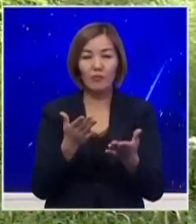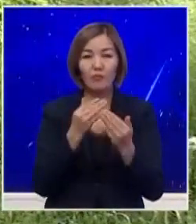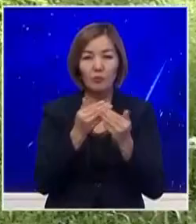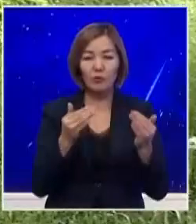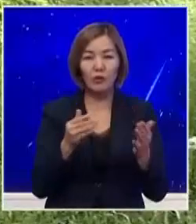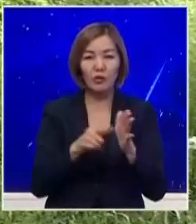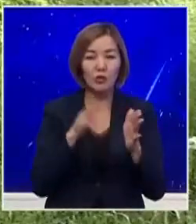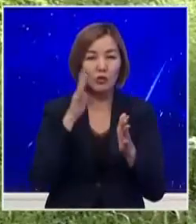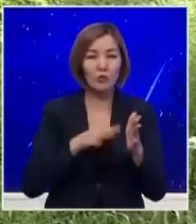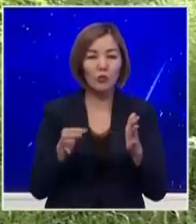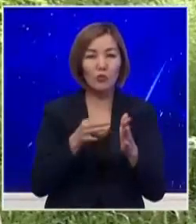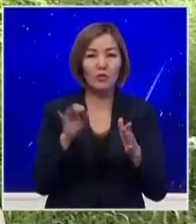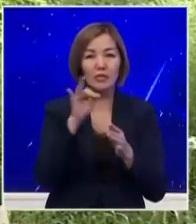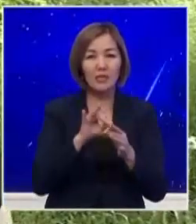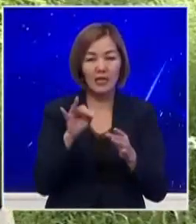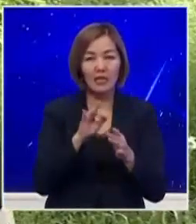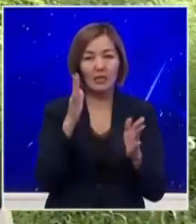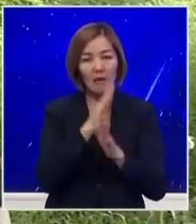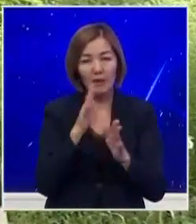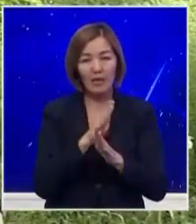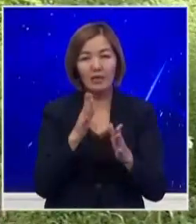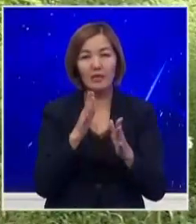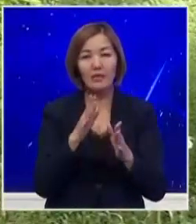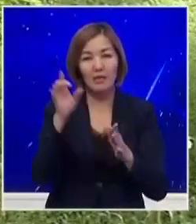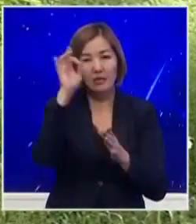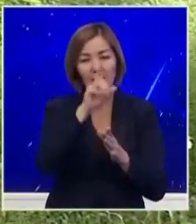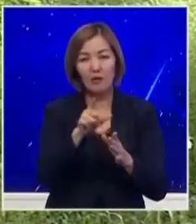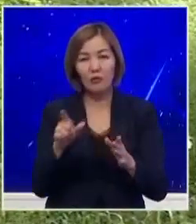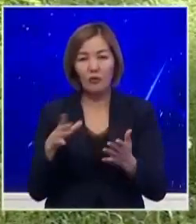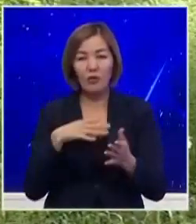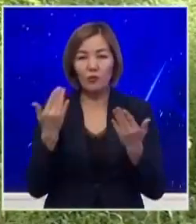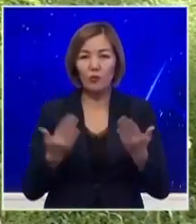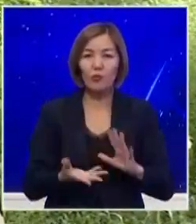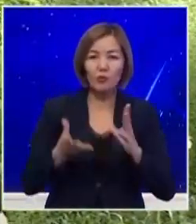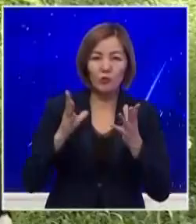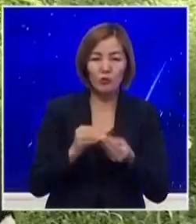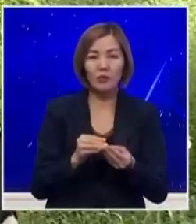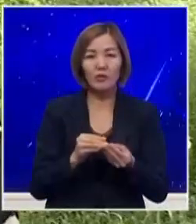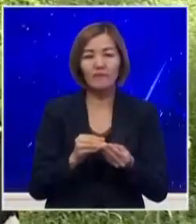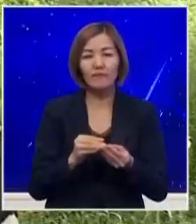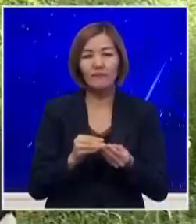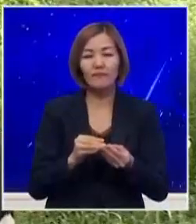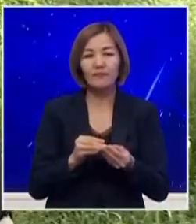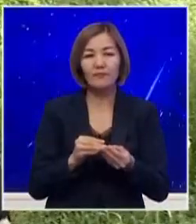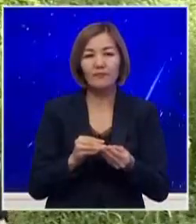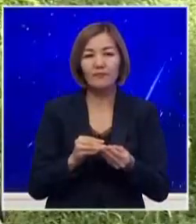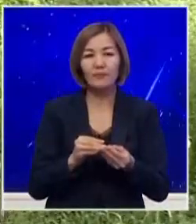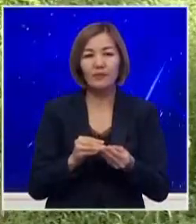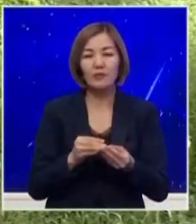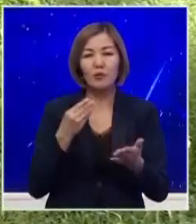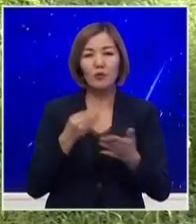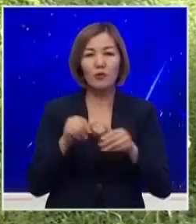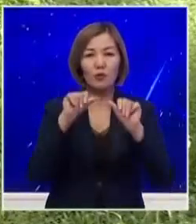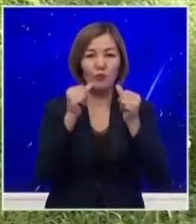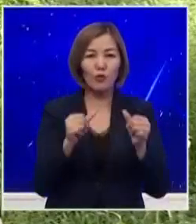Жетісу өлкесінің тарихы және осы өлкеден шыққан белгілі тұлғаларымыздың өмір жолын бейнелейтін құнды